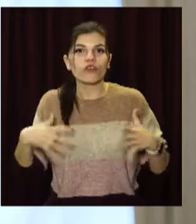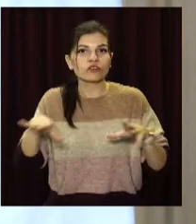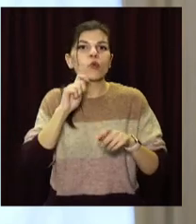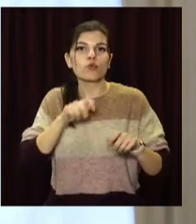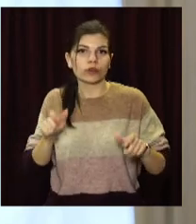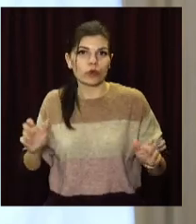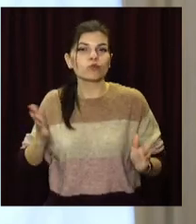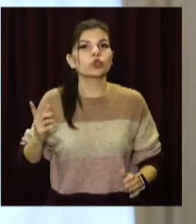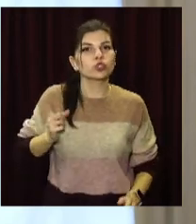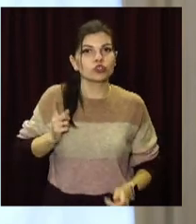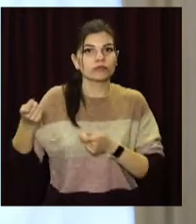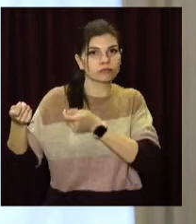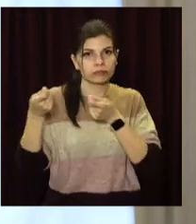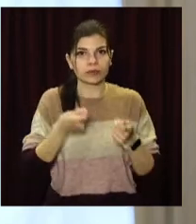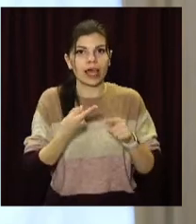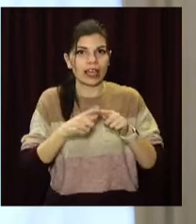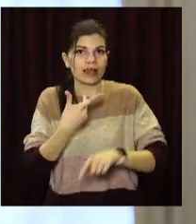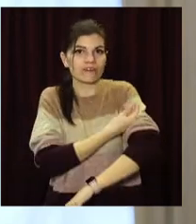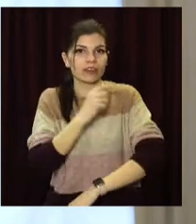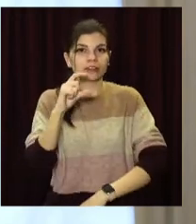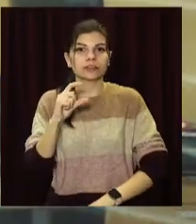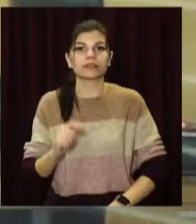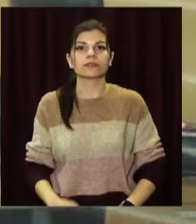Будемо чекати на постачання цієї вакцини.